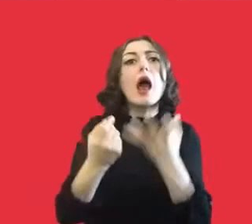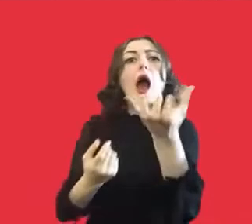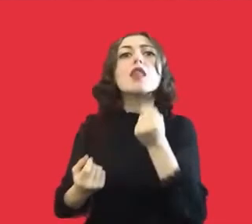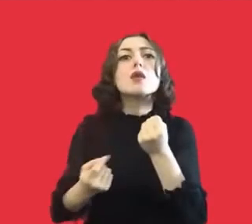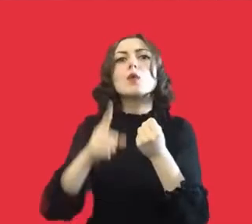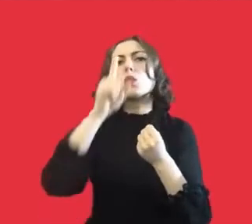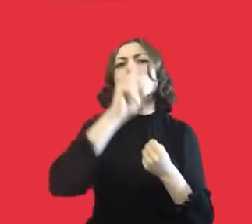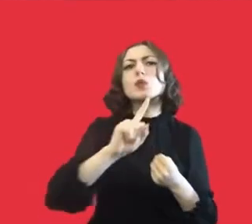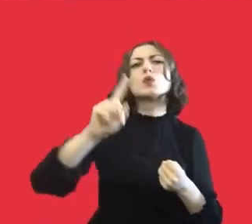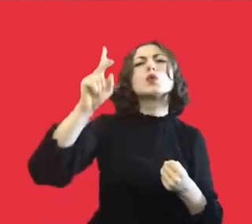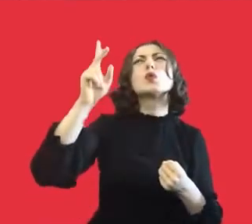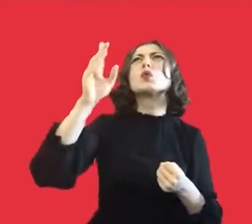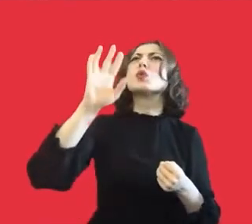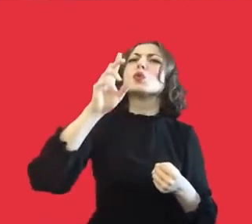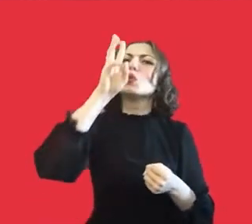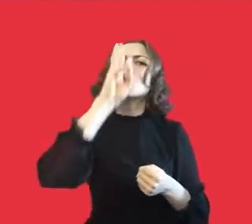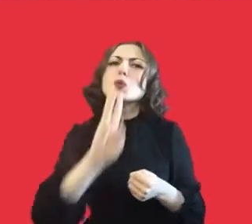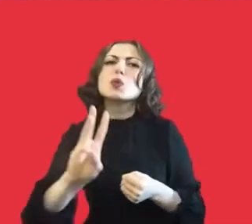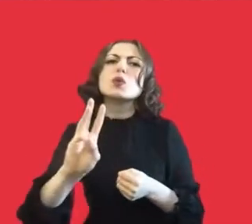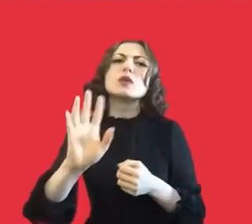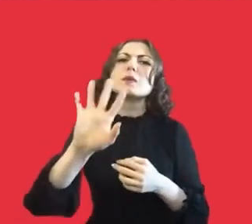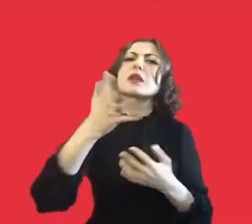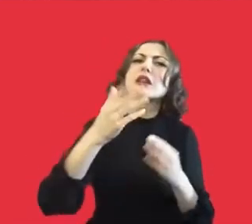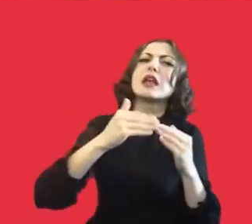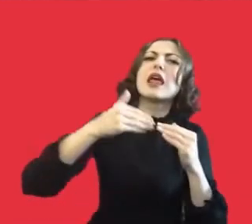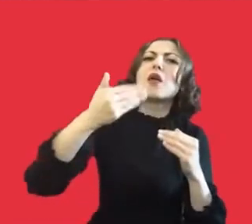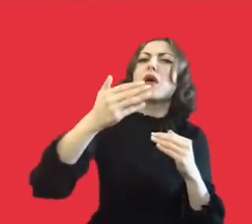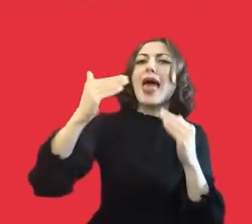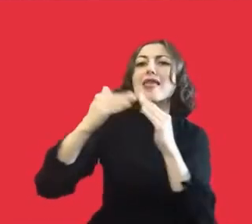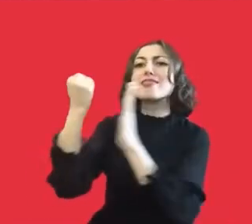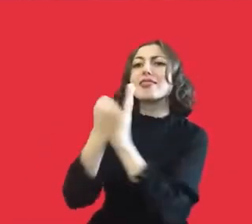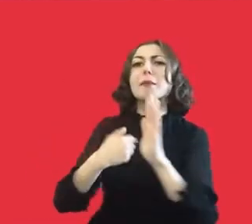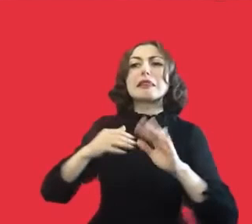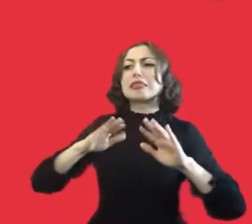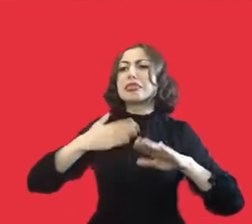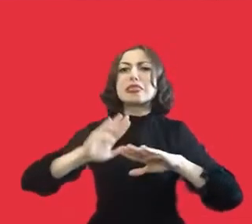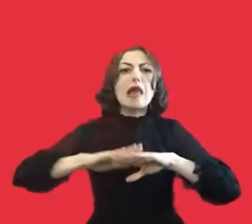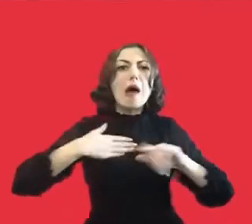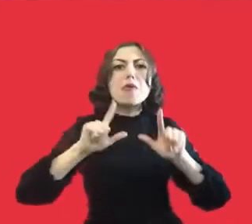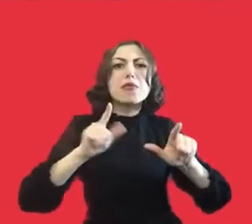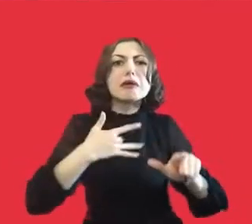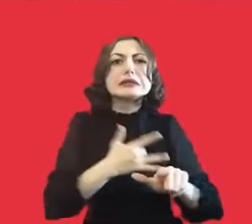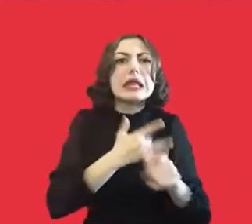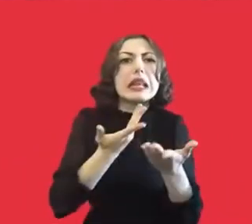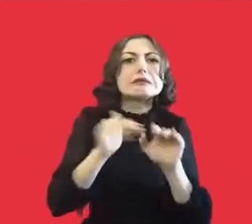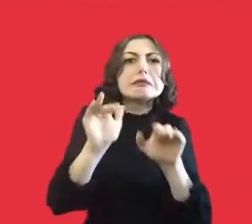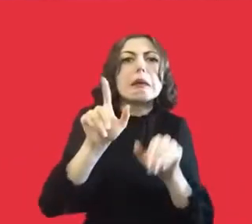artmış başkanım. Yani bu soruyu sorma eğilimi, insanların evde olup ne yapabilirim deme isteği. O yüzden